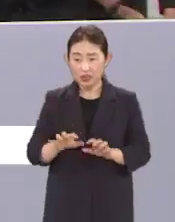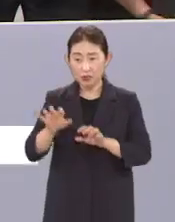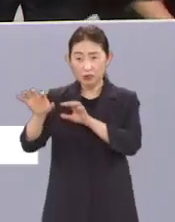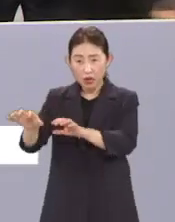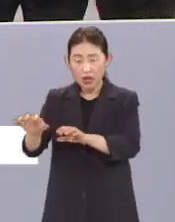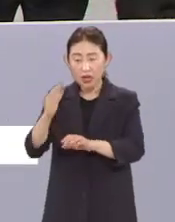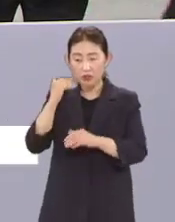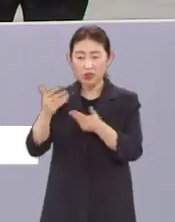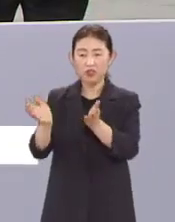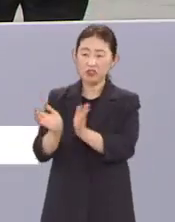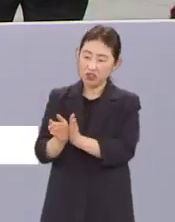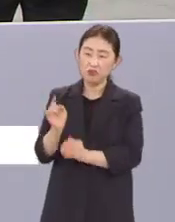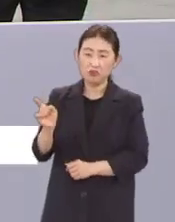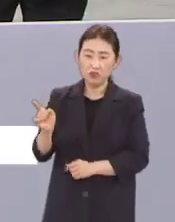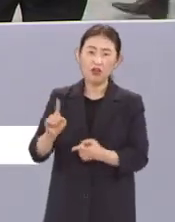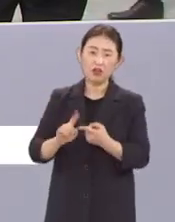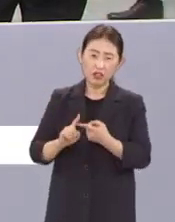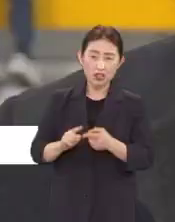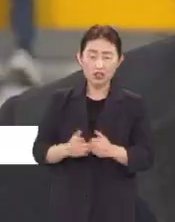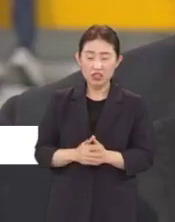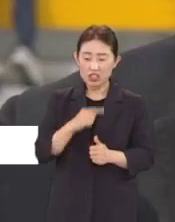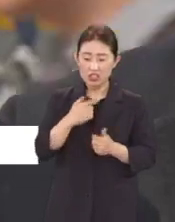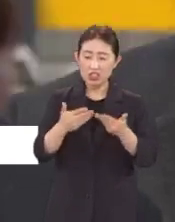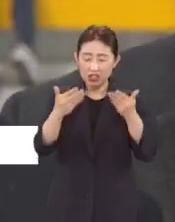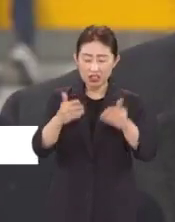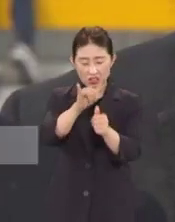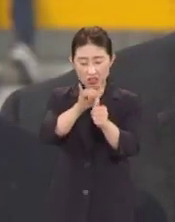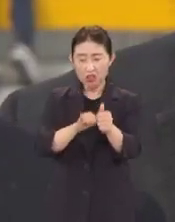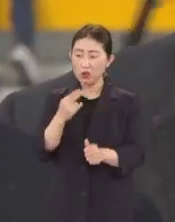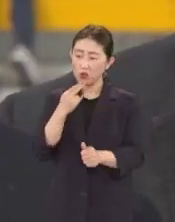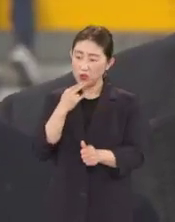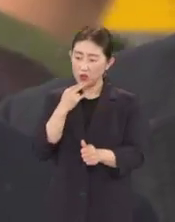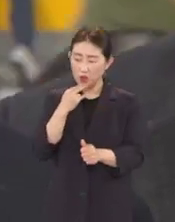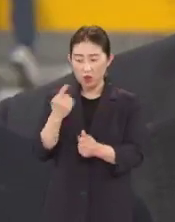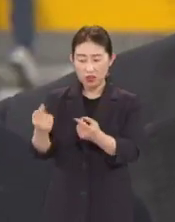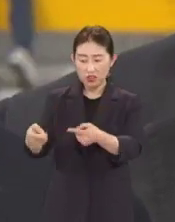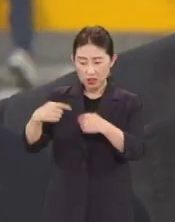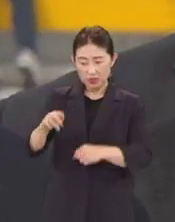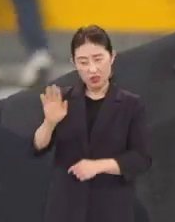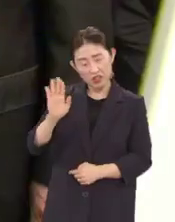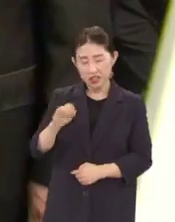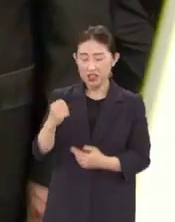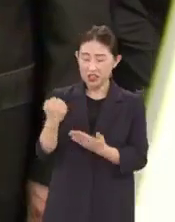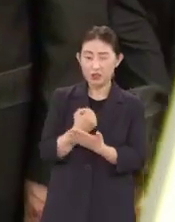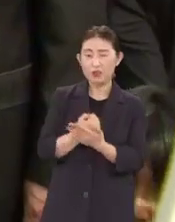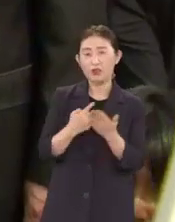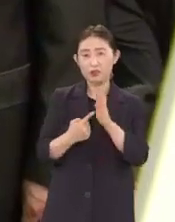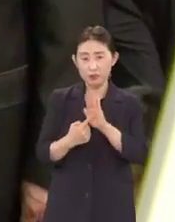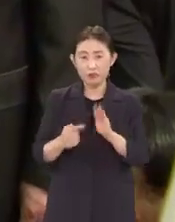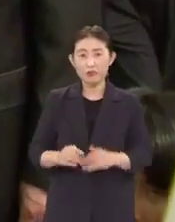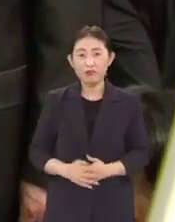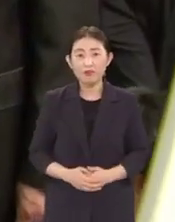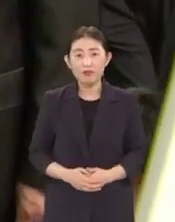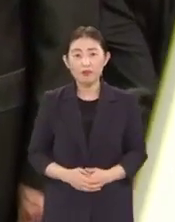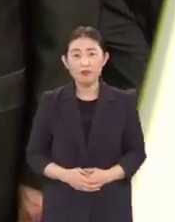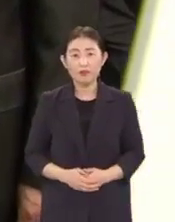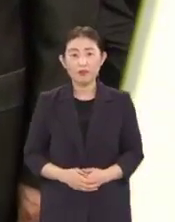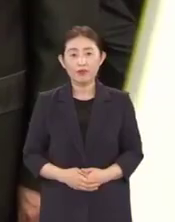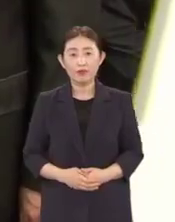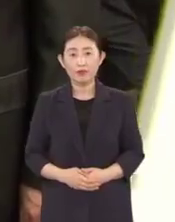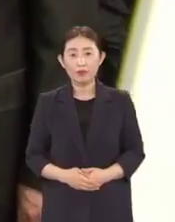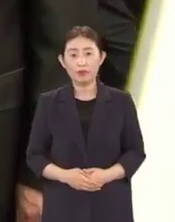민생행보에 나선 민주당 지도부에 대해 희생자를 예우하는 자리임에도 참석하지 않아 아쉽다고 말했습니다 TJB